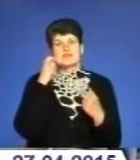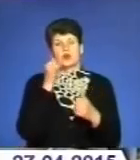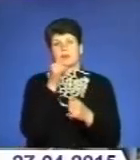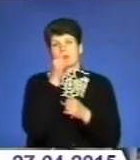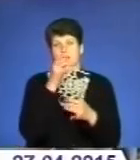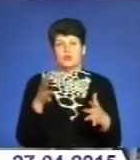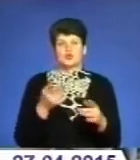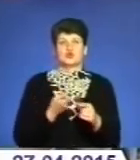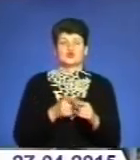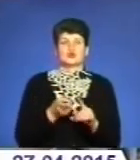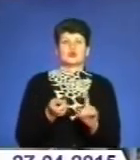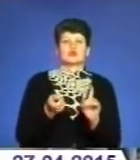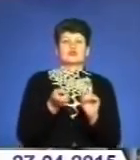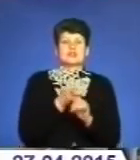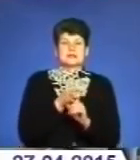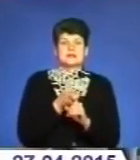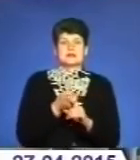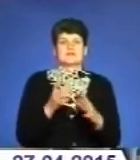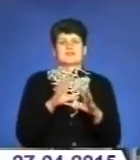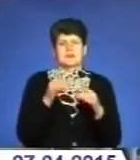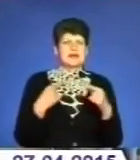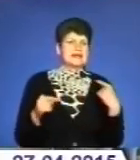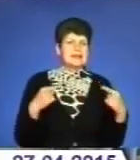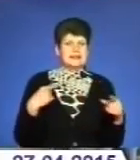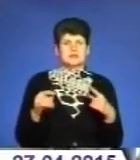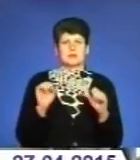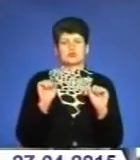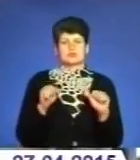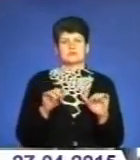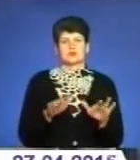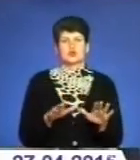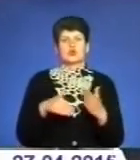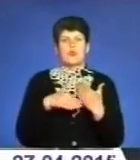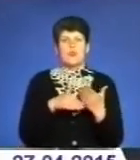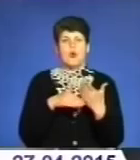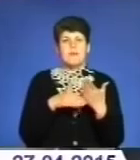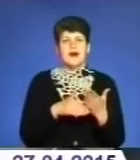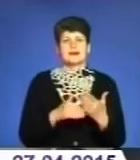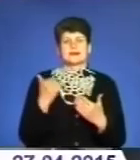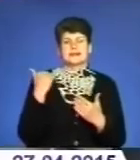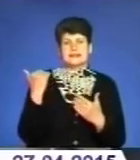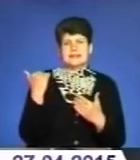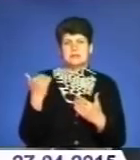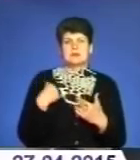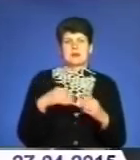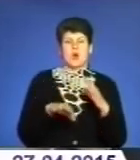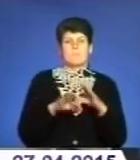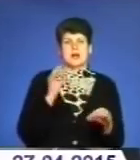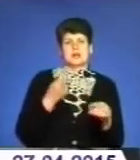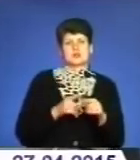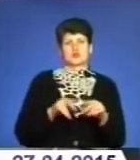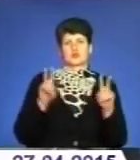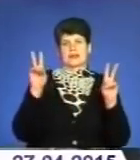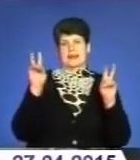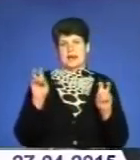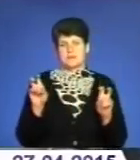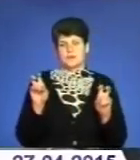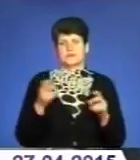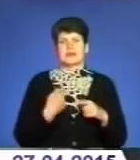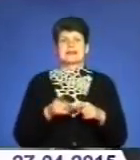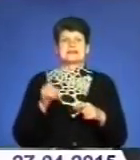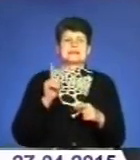серйозні виклики. Власне, вести до щастя свою вітчизну. Дуже багато наших пластунів воює в АТО, інші, які ще